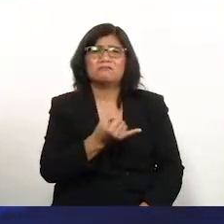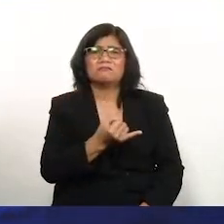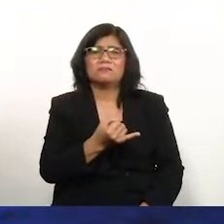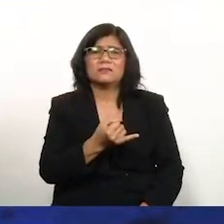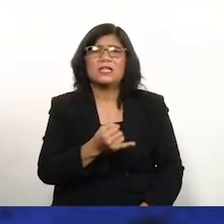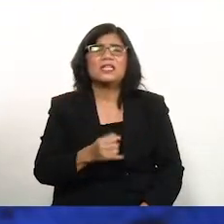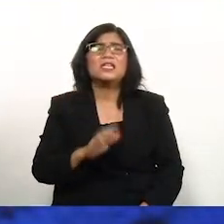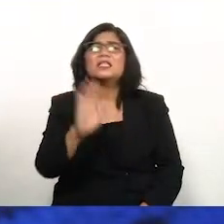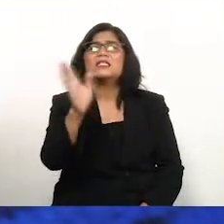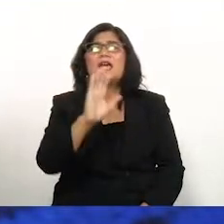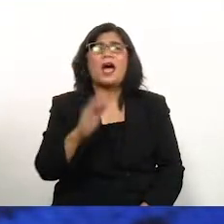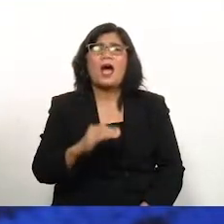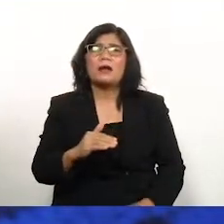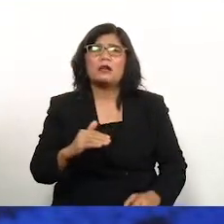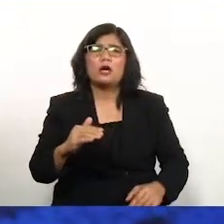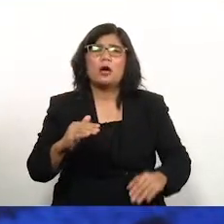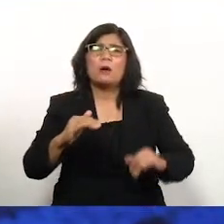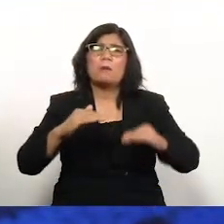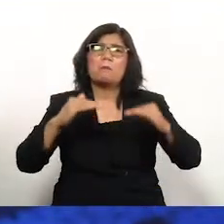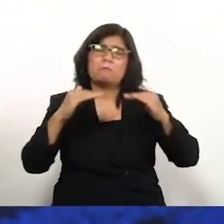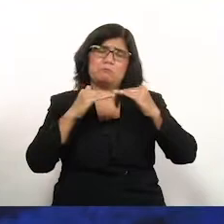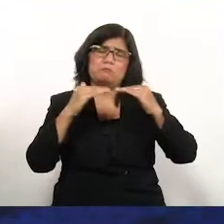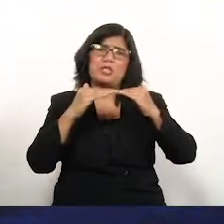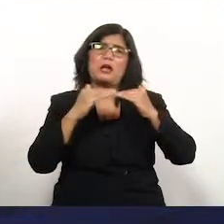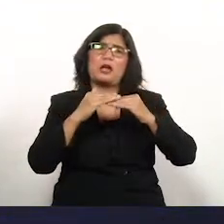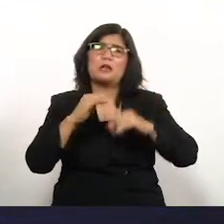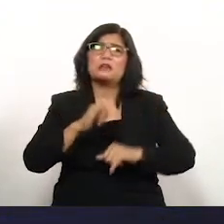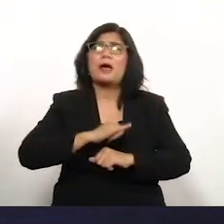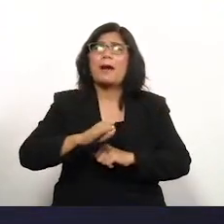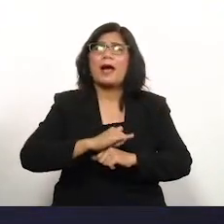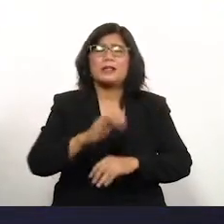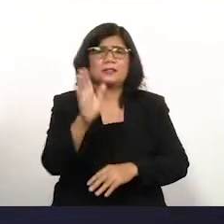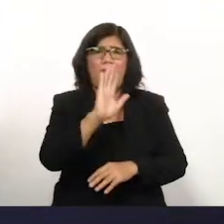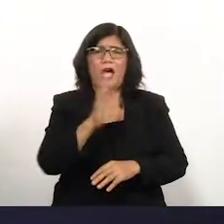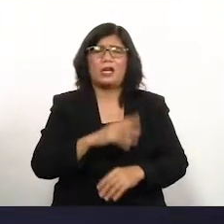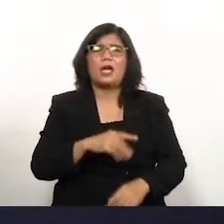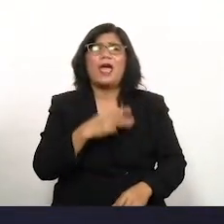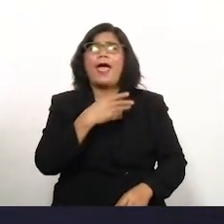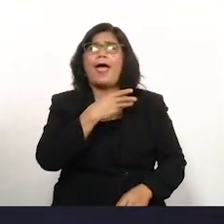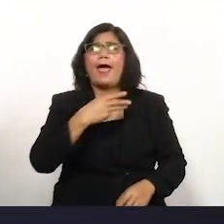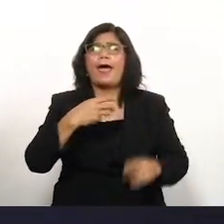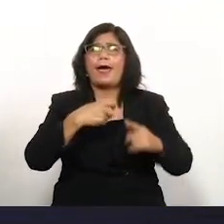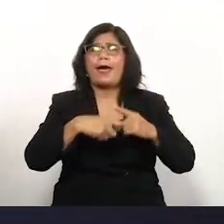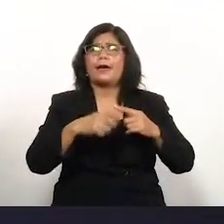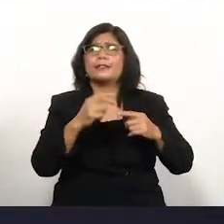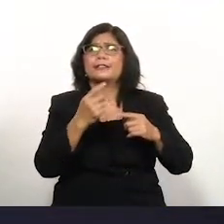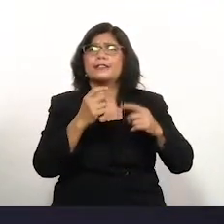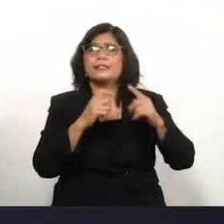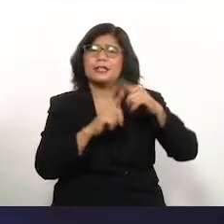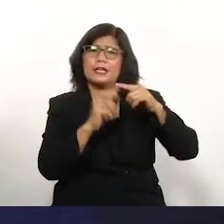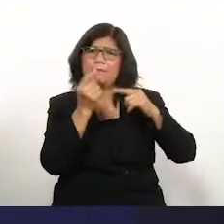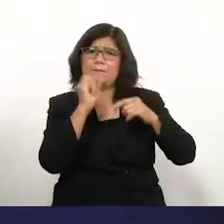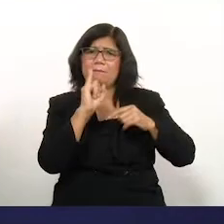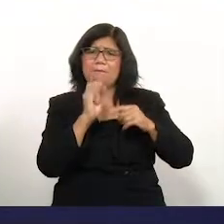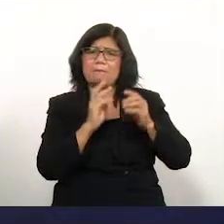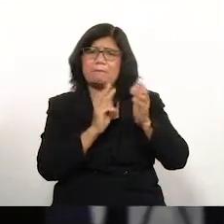Hai yang harus kita punya Allah hati yang bersih tetapi ekstrim anti berkat adalah pengajaran yang bodoh Hai